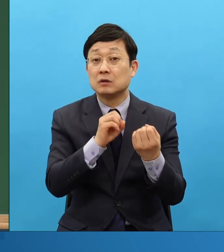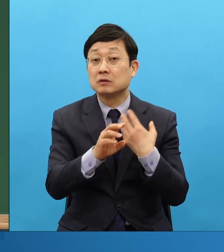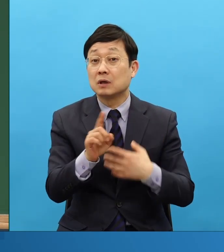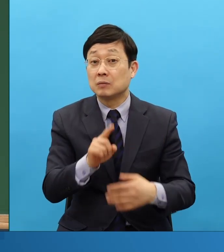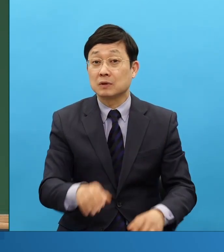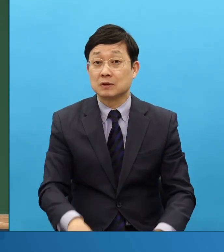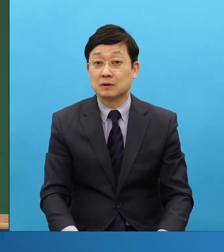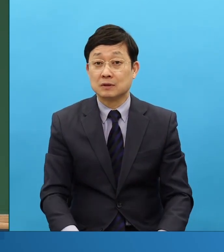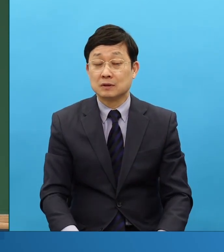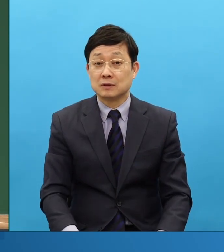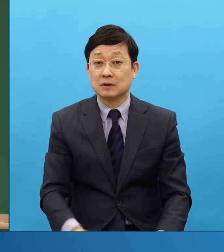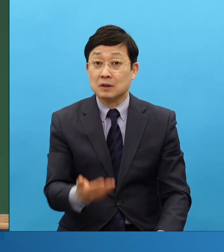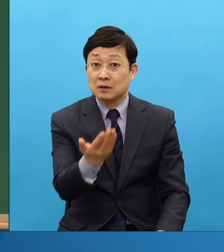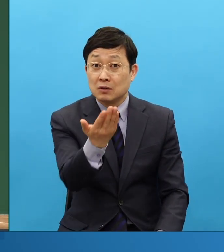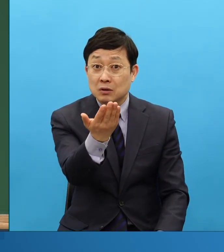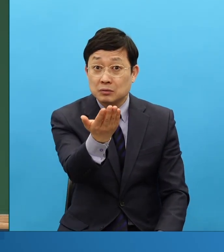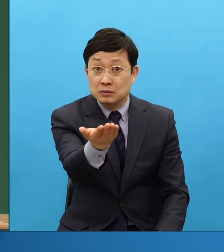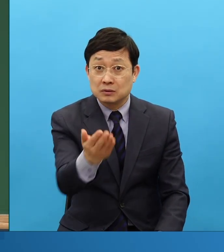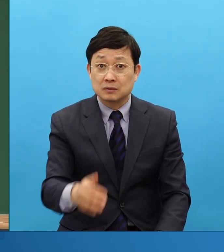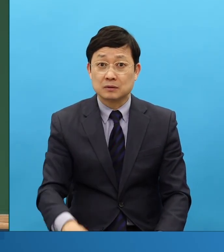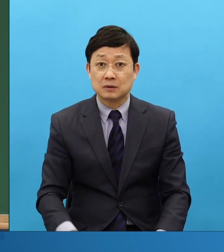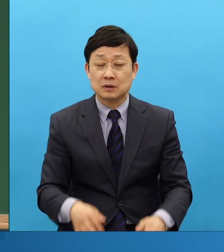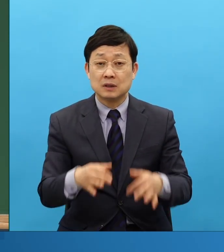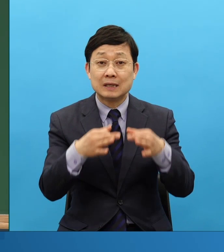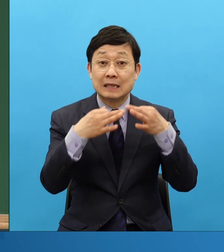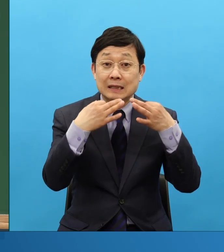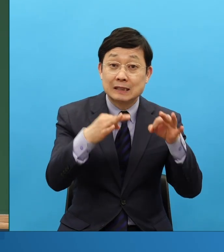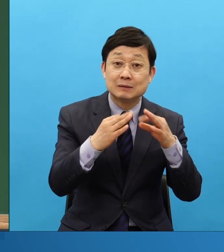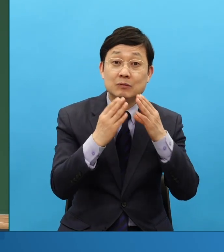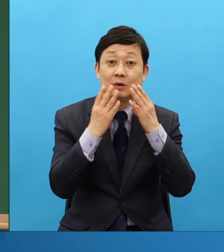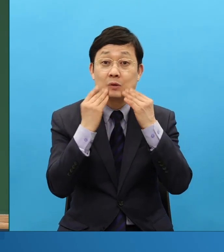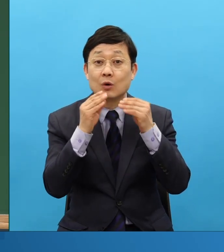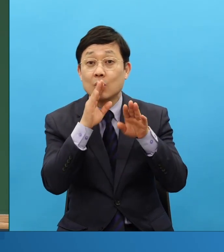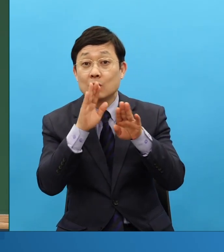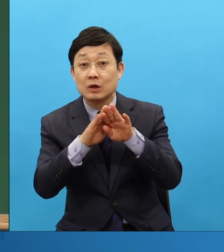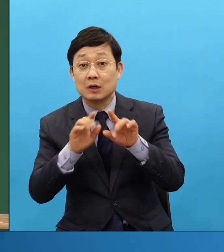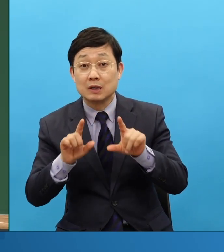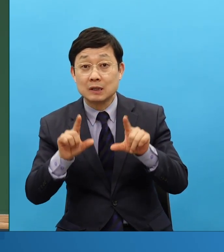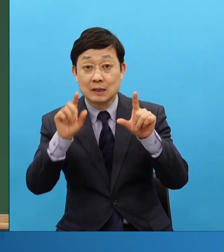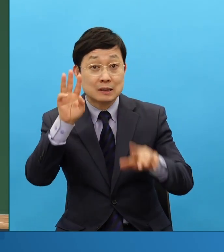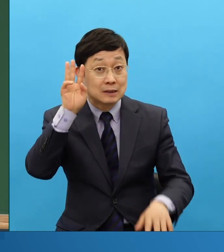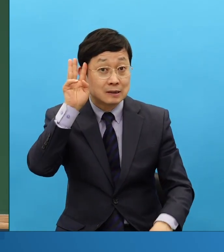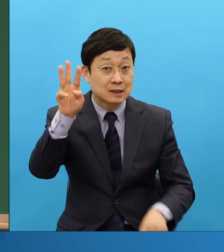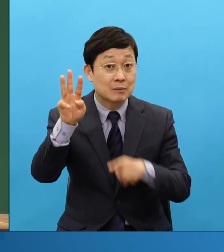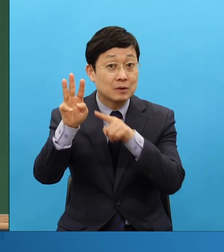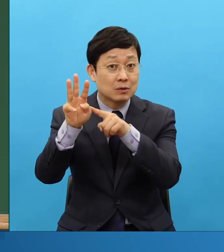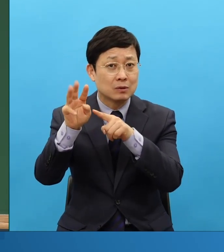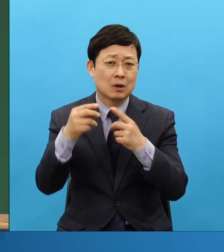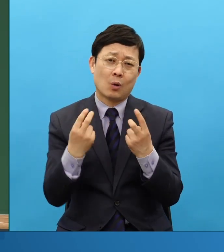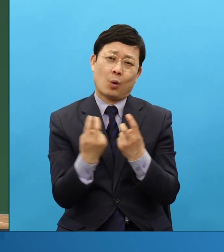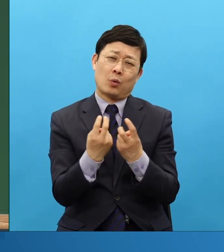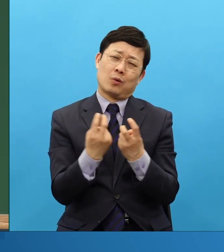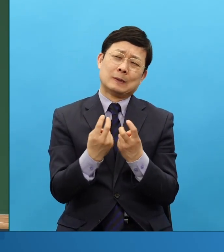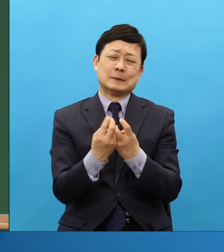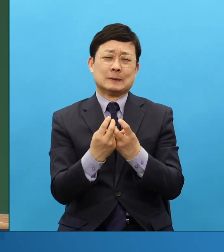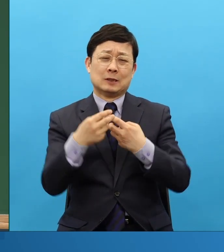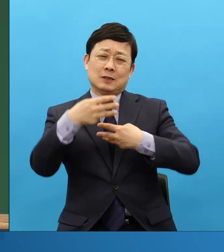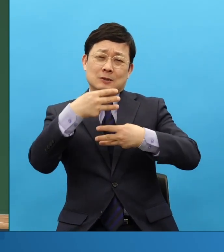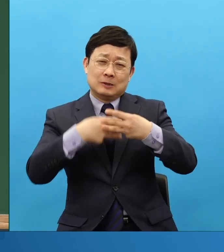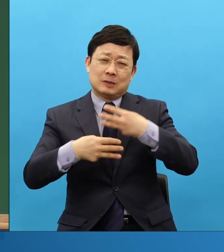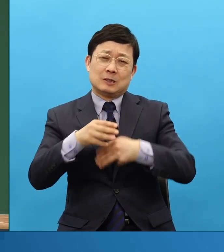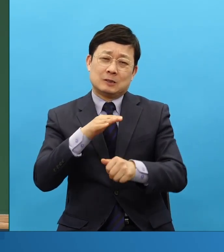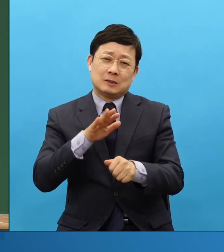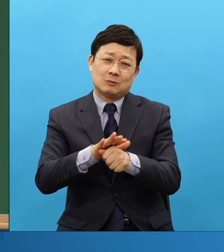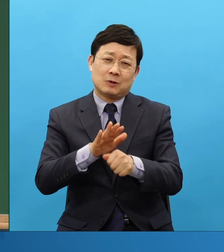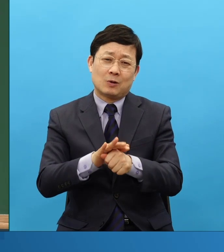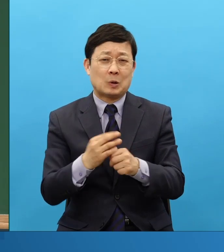나갈 건데요. 여러분이 금토일 시대가 왔는데 우리 후대 어떻게 내가 도울 거냐? And we'll 그겁니다. See this in the messages continue on. But